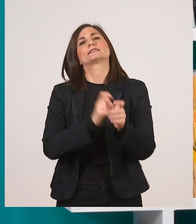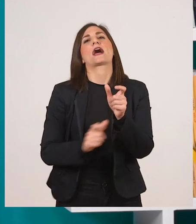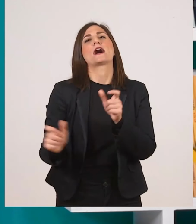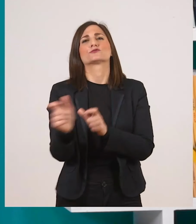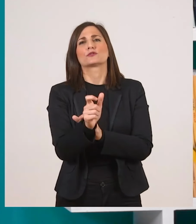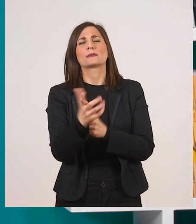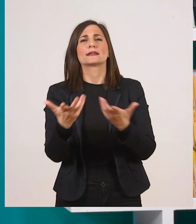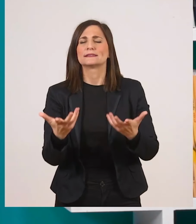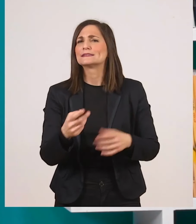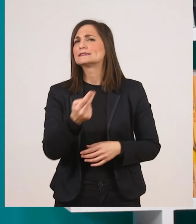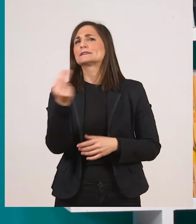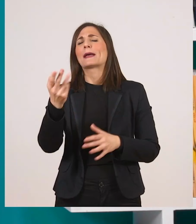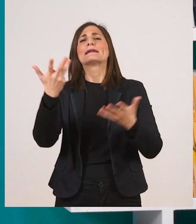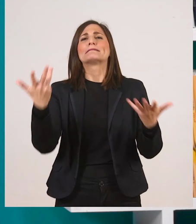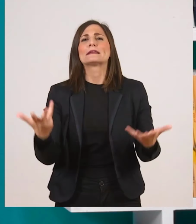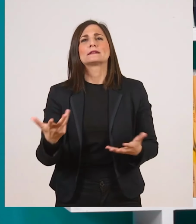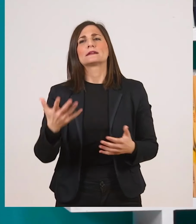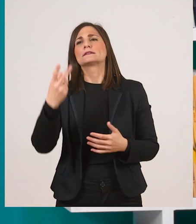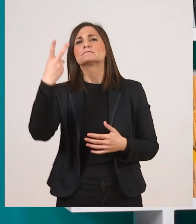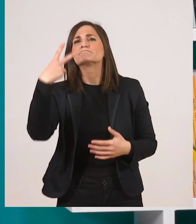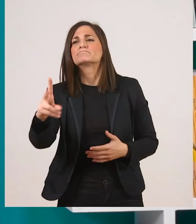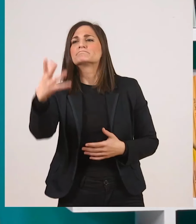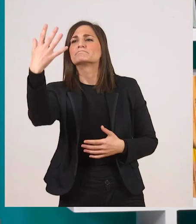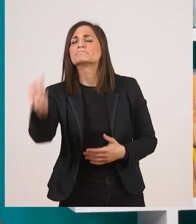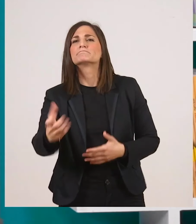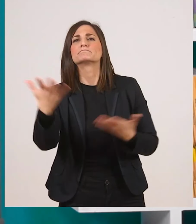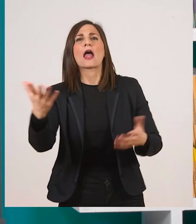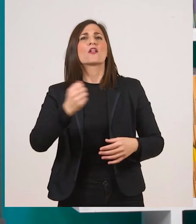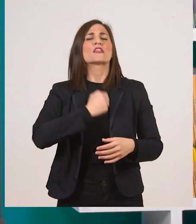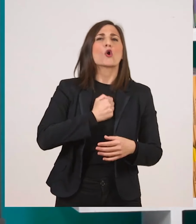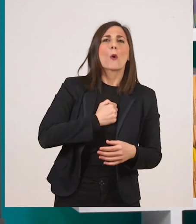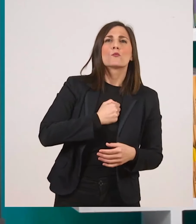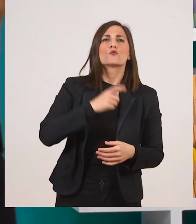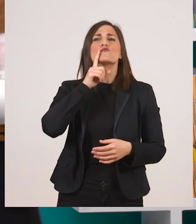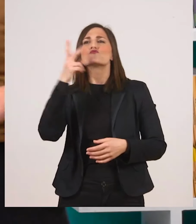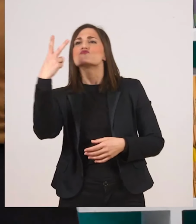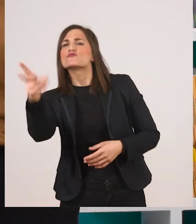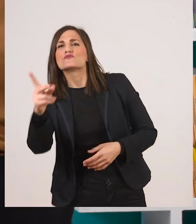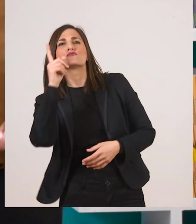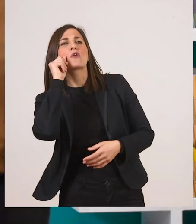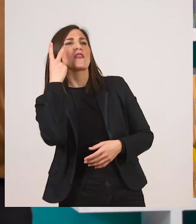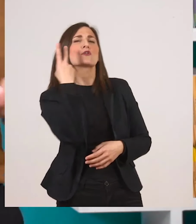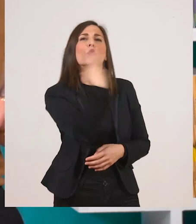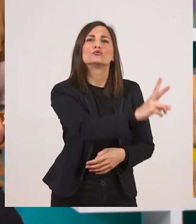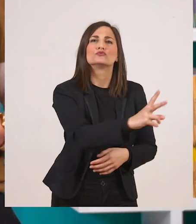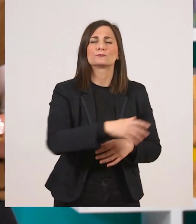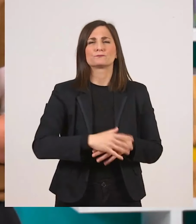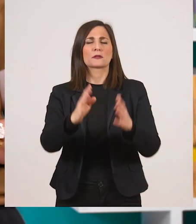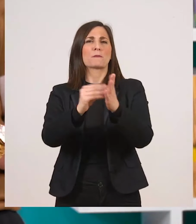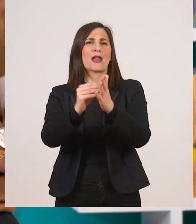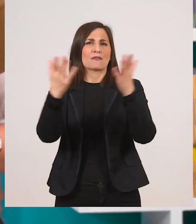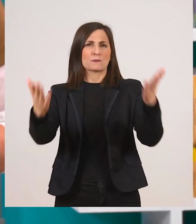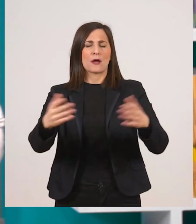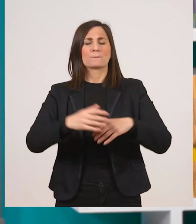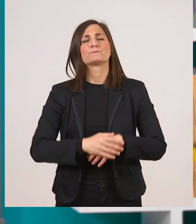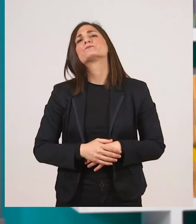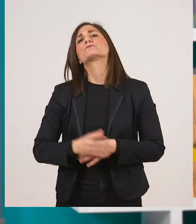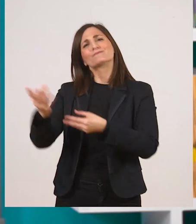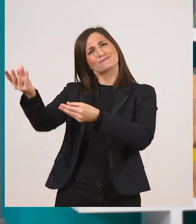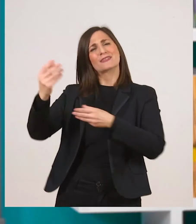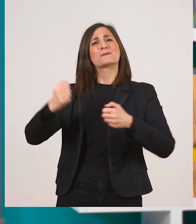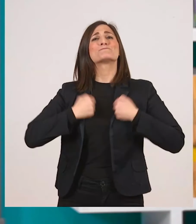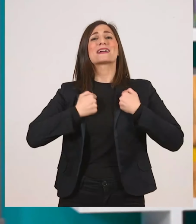δηλαδή ανήκει κάτι σε κάποιον. Δικός μου, δική σου, δικό σου. Για να δούμε ένα παράδειγμα. Δώσε